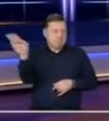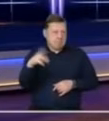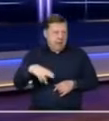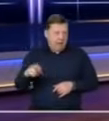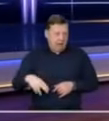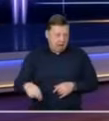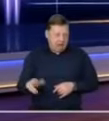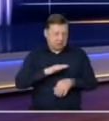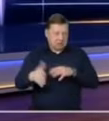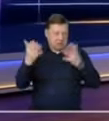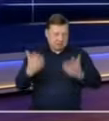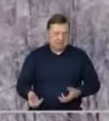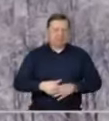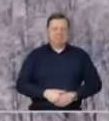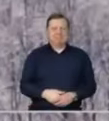znanych malarzy.